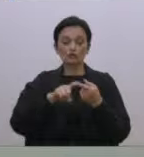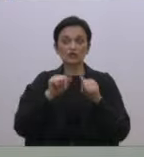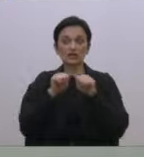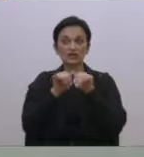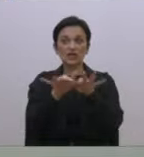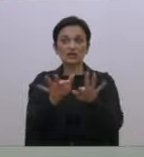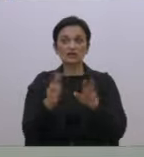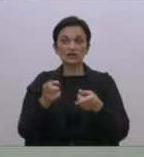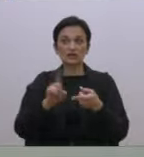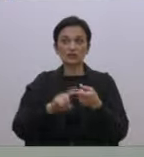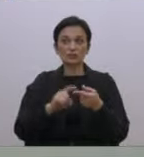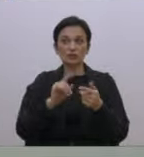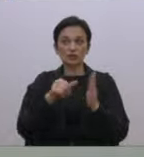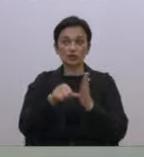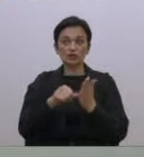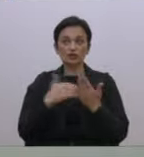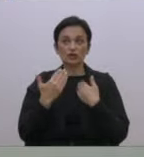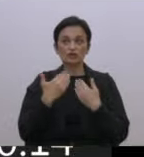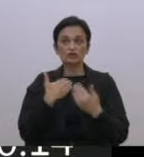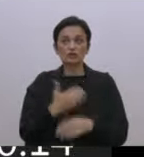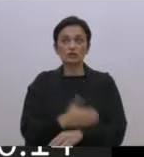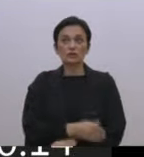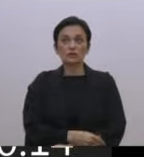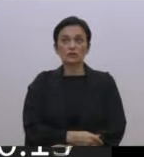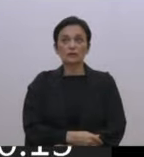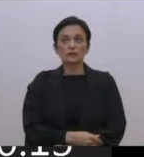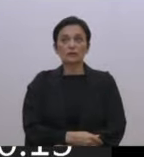გთხოვთ ჩართოთ კენჭის ხმის რეჟიმი.